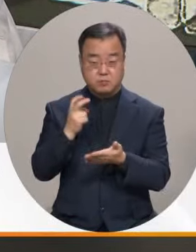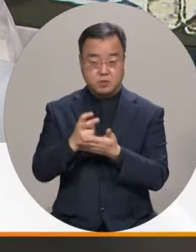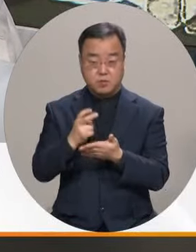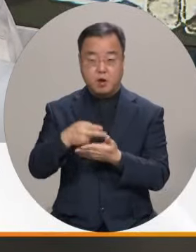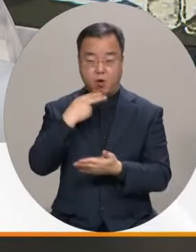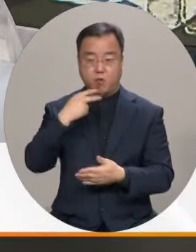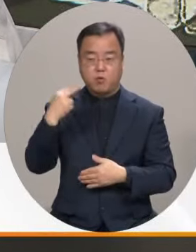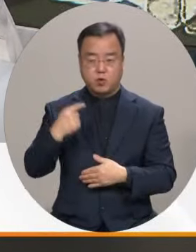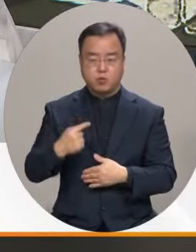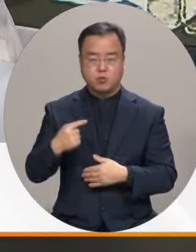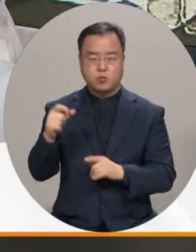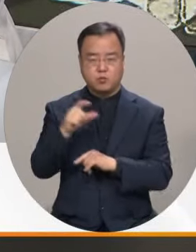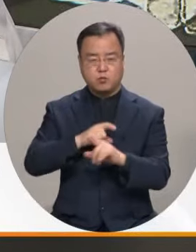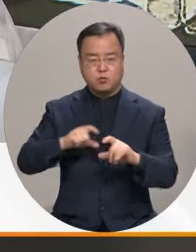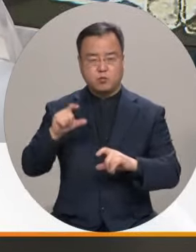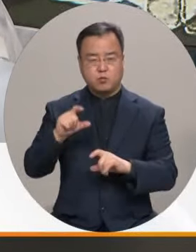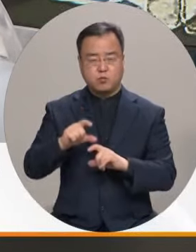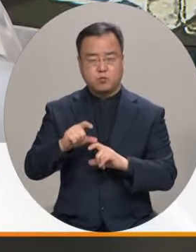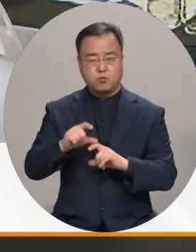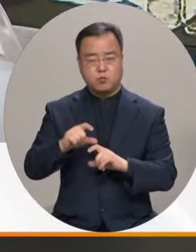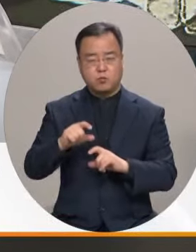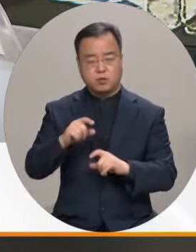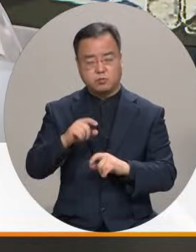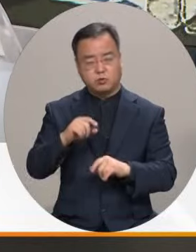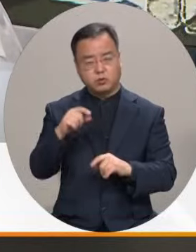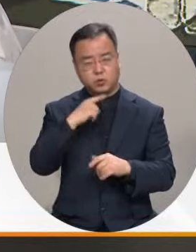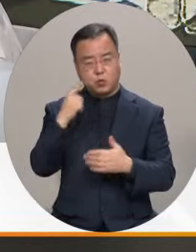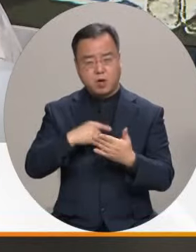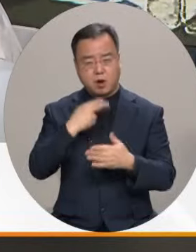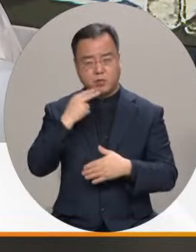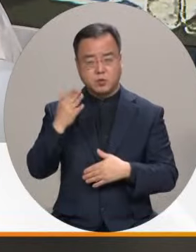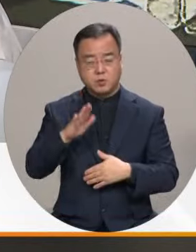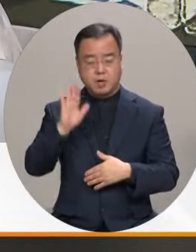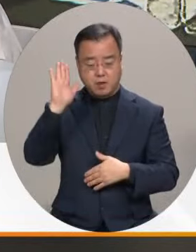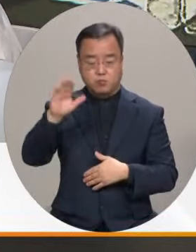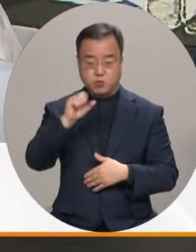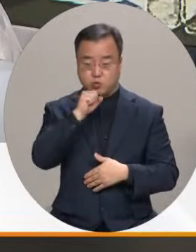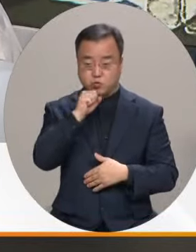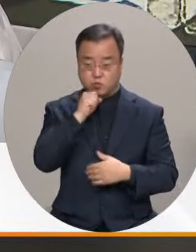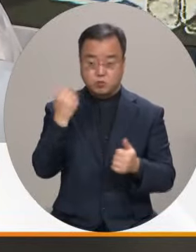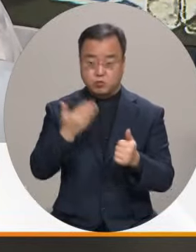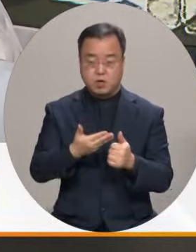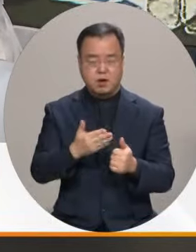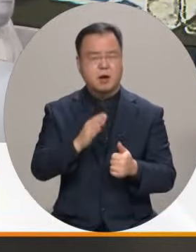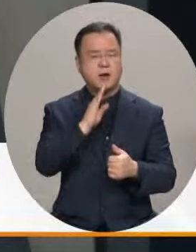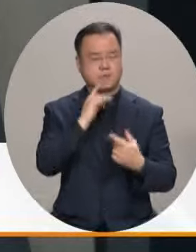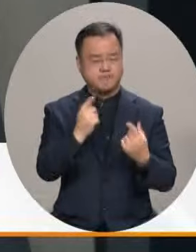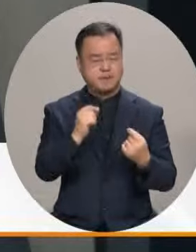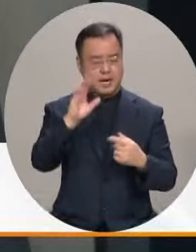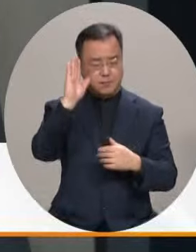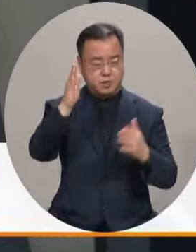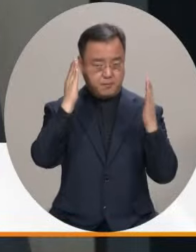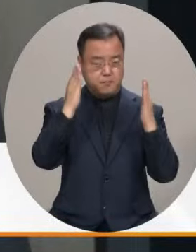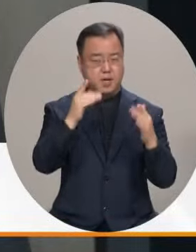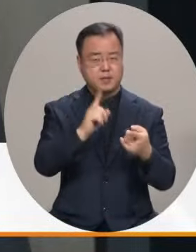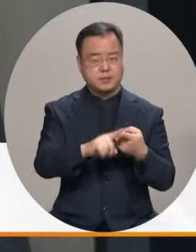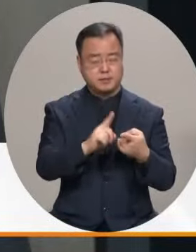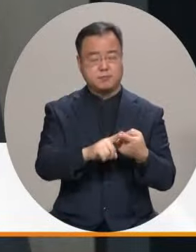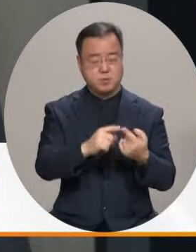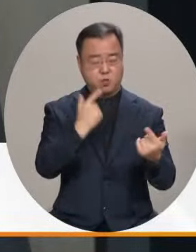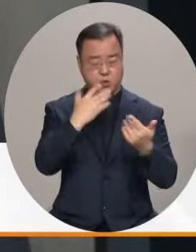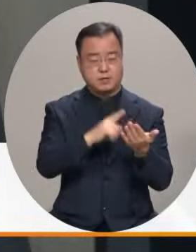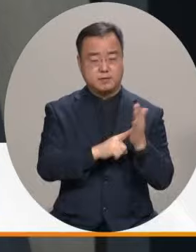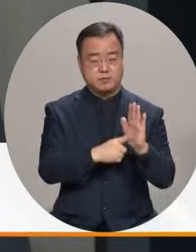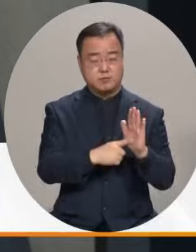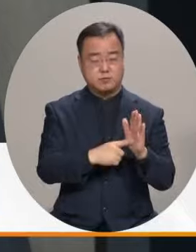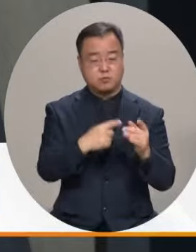가산점을 더 주는 방식이네요 그렇습니다 이게 앞으로의 정책 방향은 이쪽이라 거를 명확하게 제시를 한 거고요 무전공 선발이 크게 두 가지